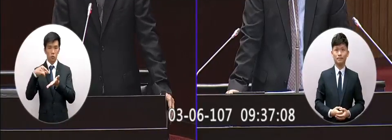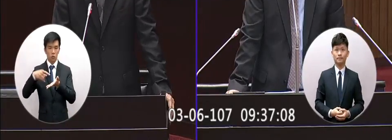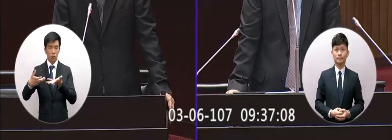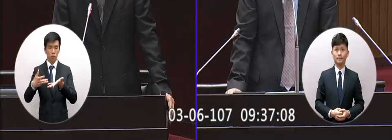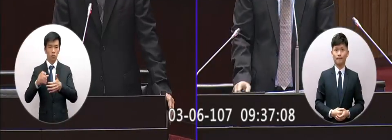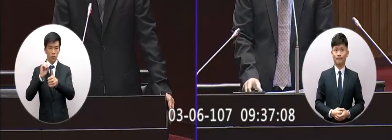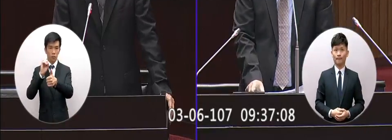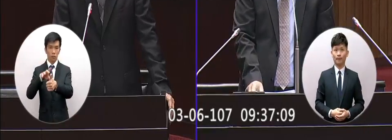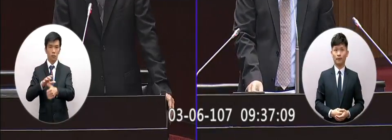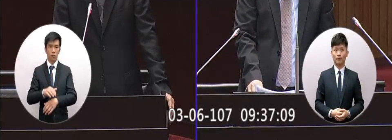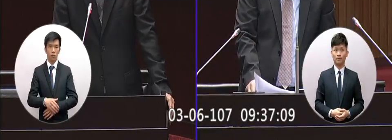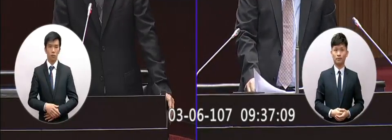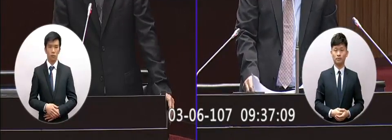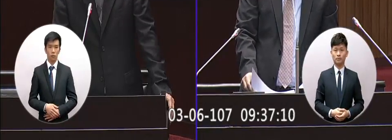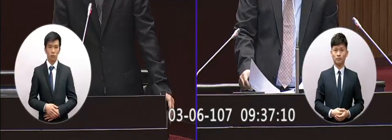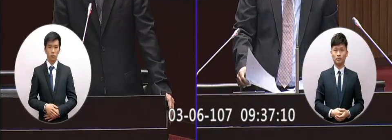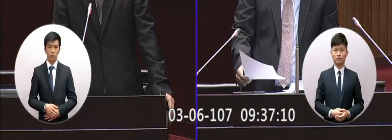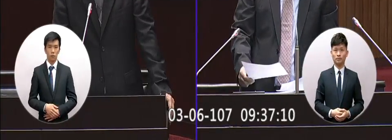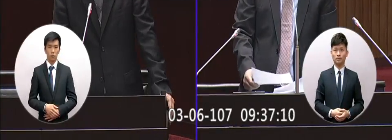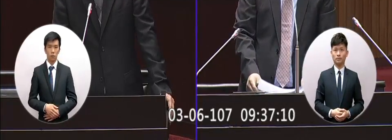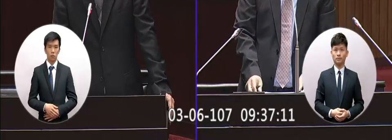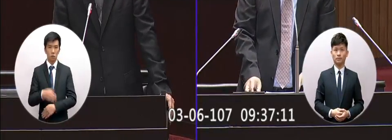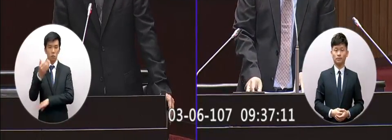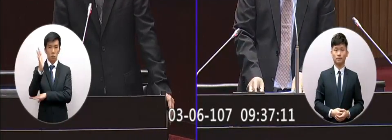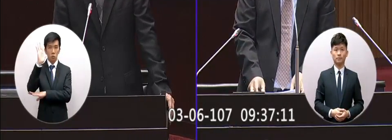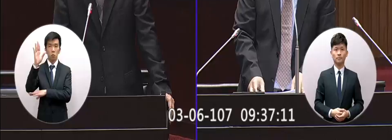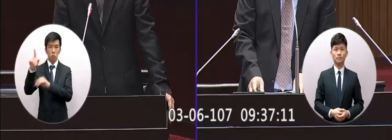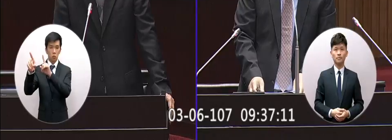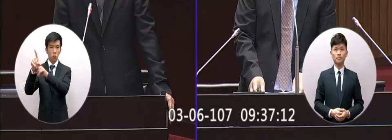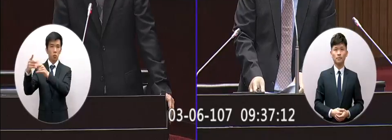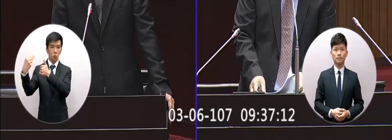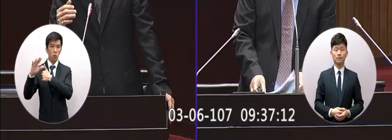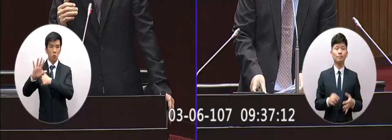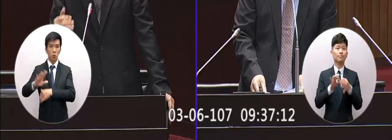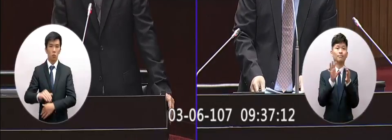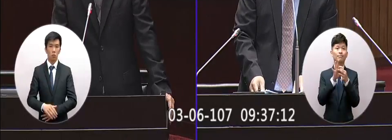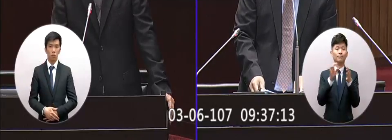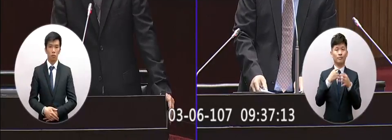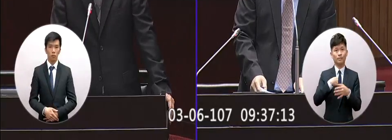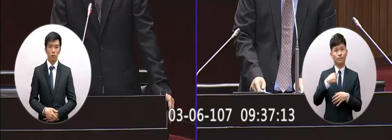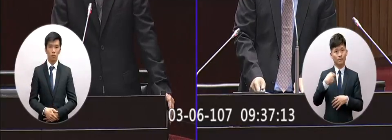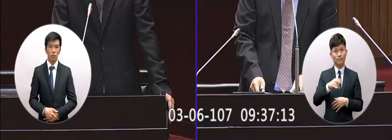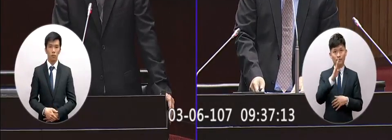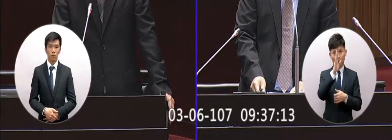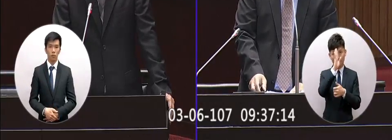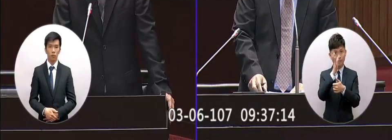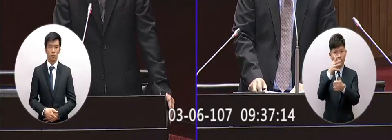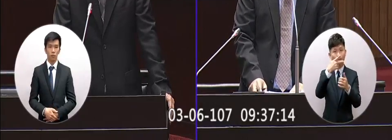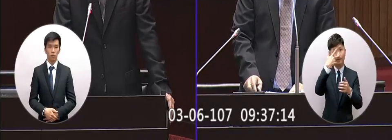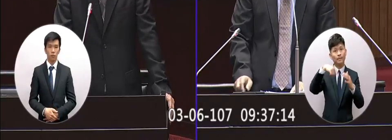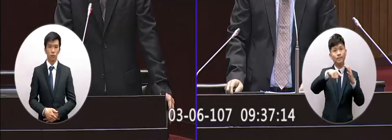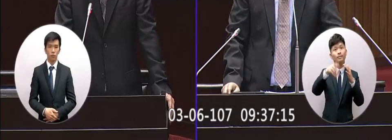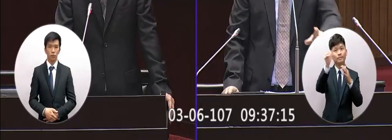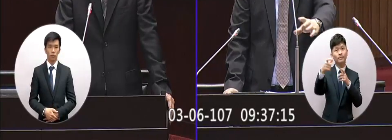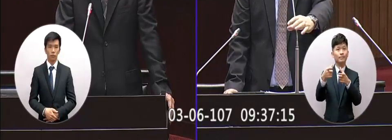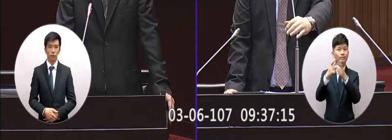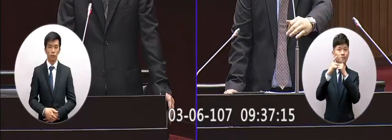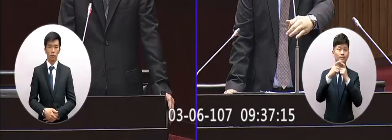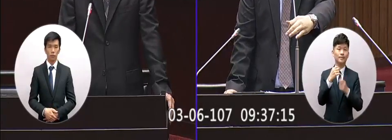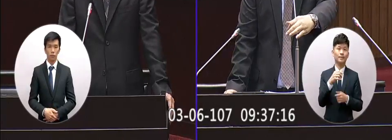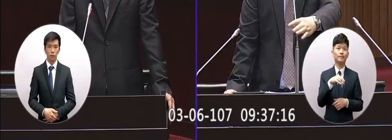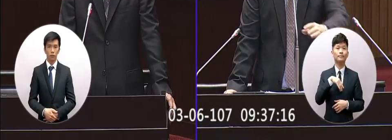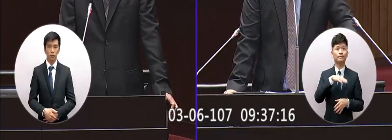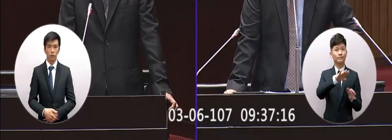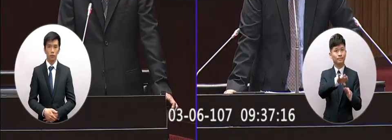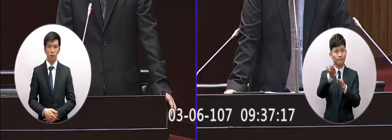委员报告，政府有明确的一个指导。我们的 没关系，这部分我再请教一下赖院长，待会再请教赖院长好了。好，